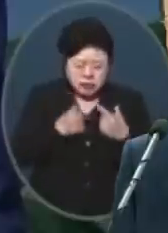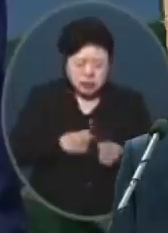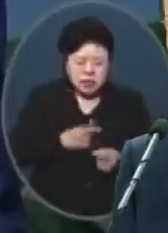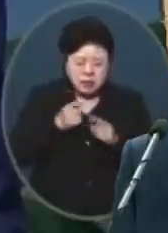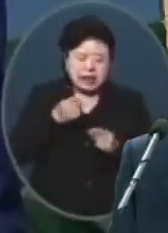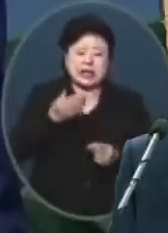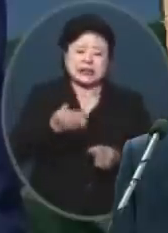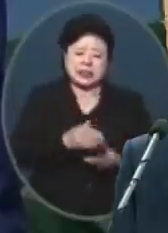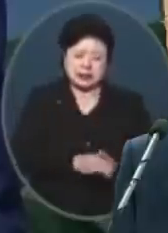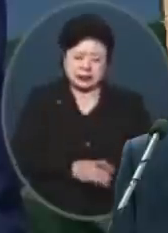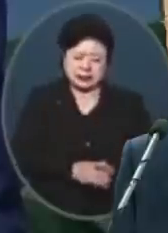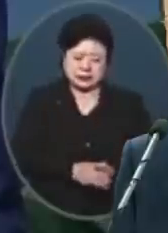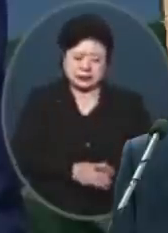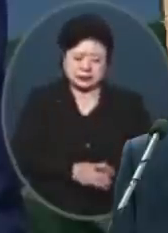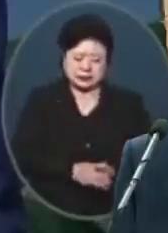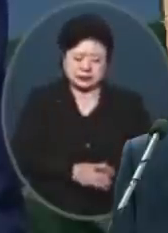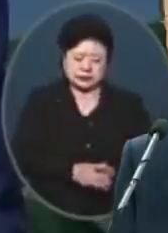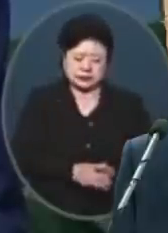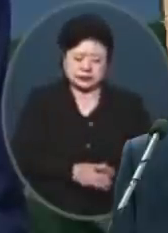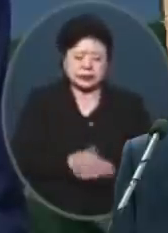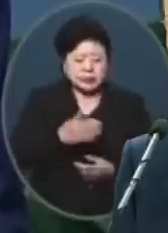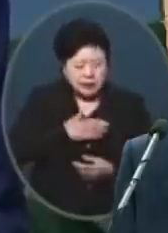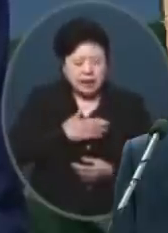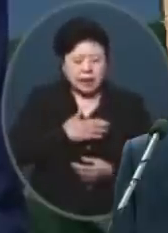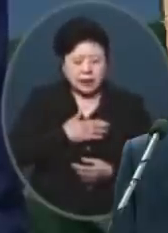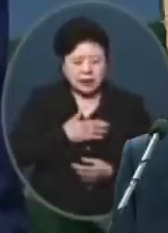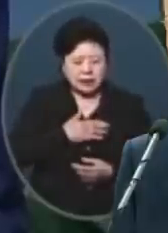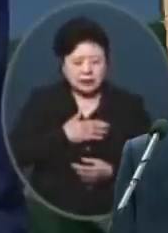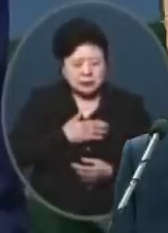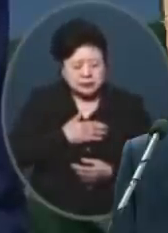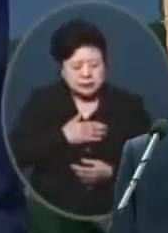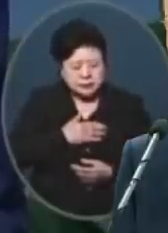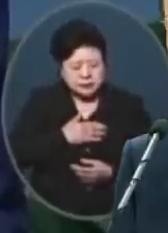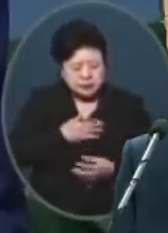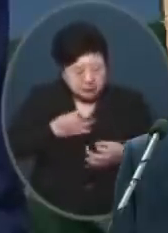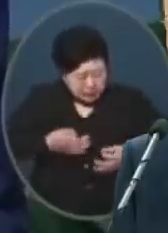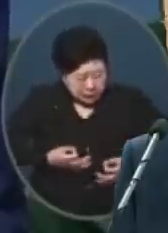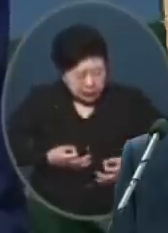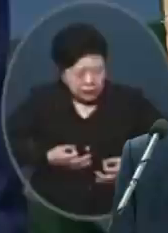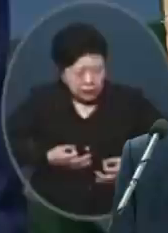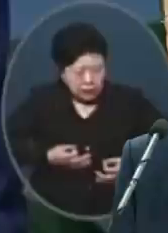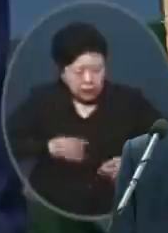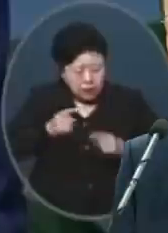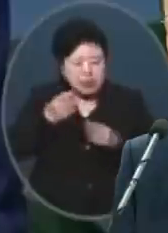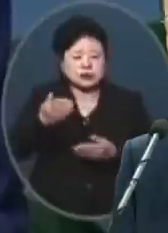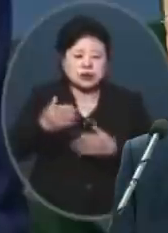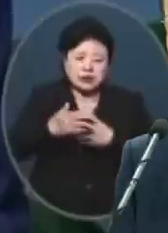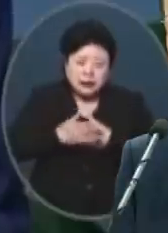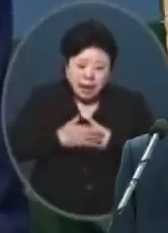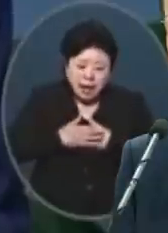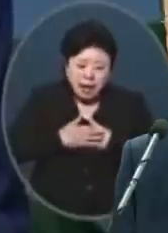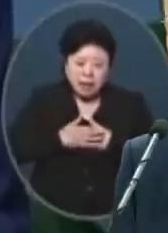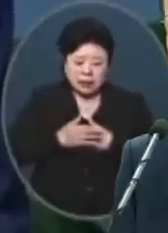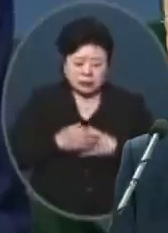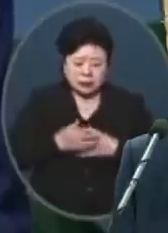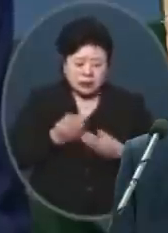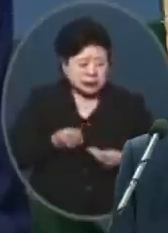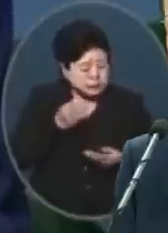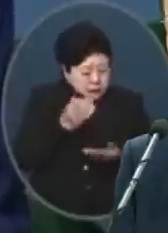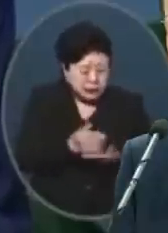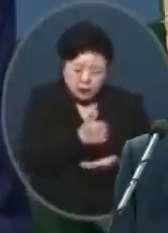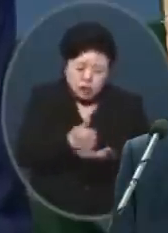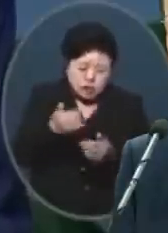늘 해야 되는 것입니다 내가 낙심되면 내가 낙심되지 않도록